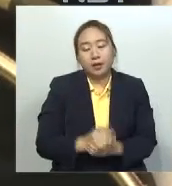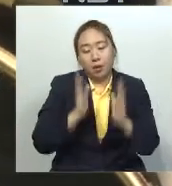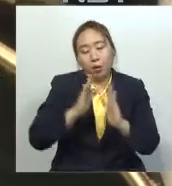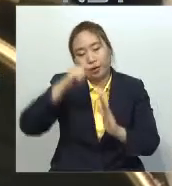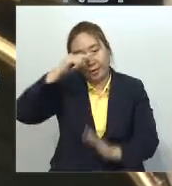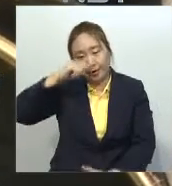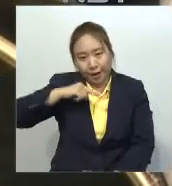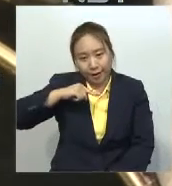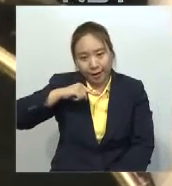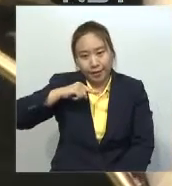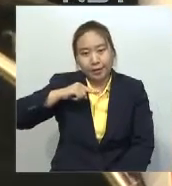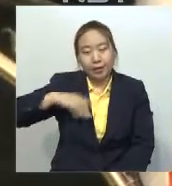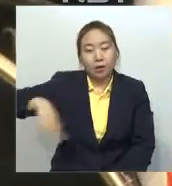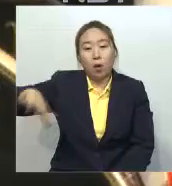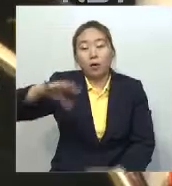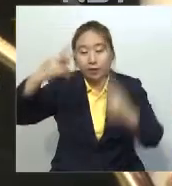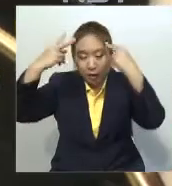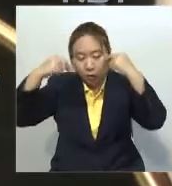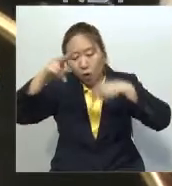ทยที่นายกดูแล